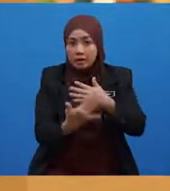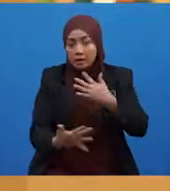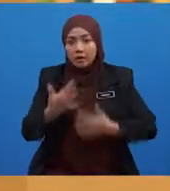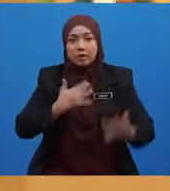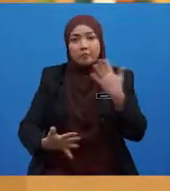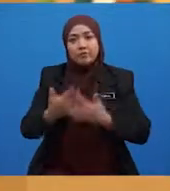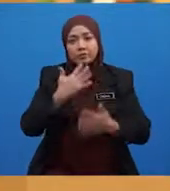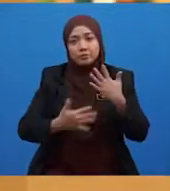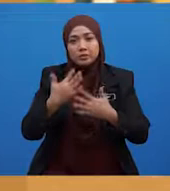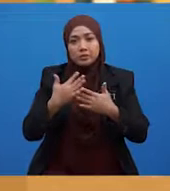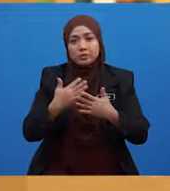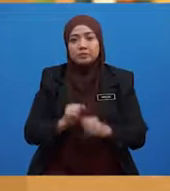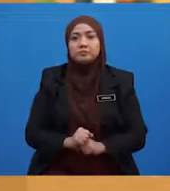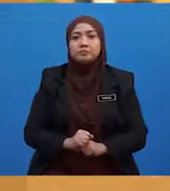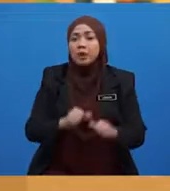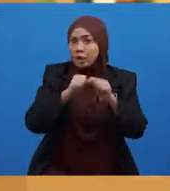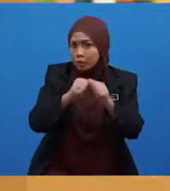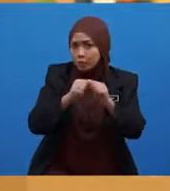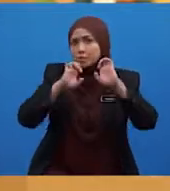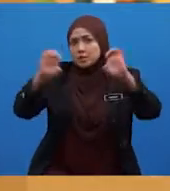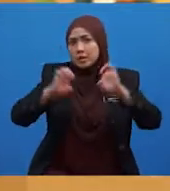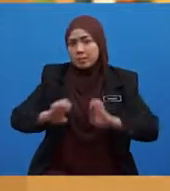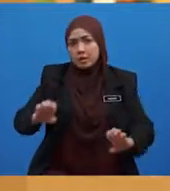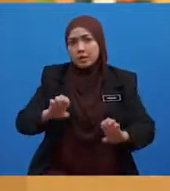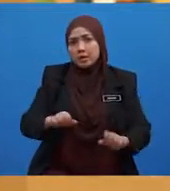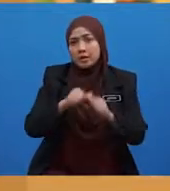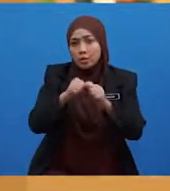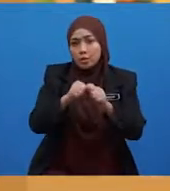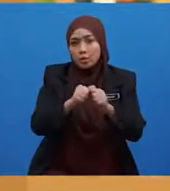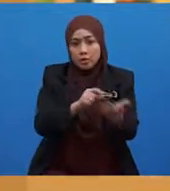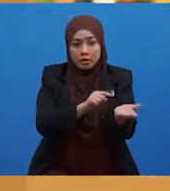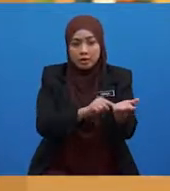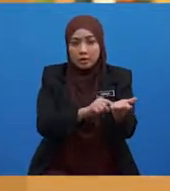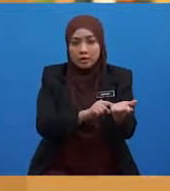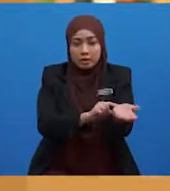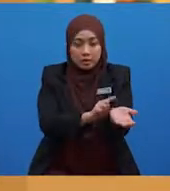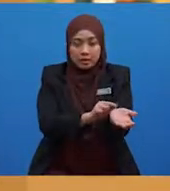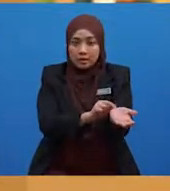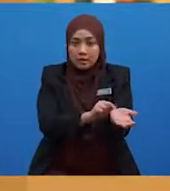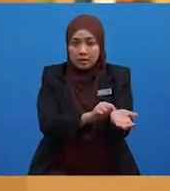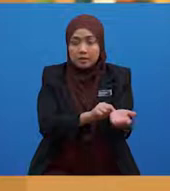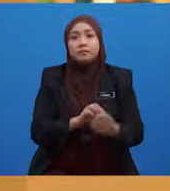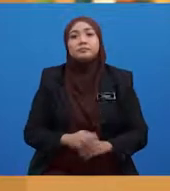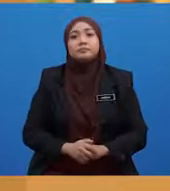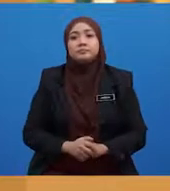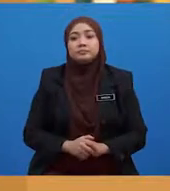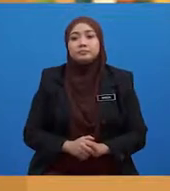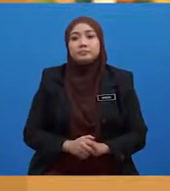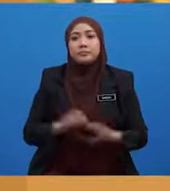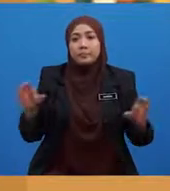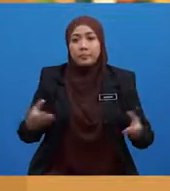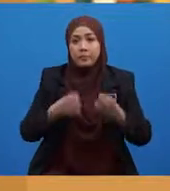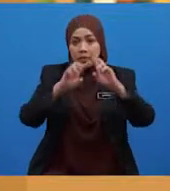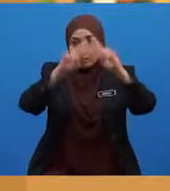senaman mengikut kadar nadi latihan dan mengenal pasti jenis senaman untuk pengujian daya tahan